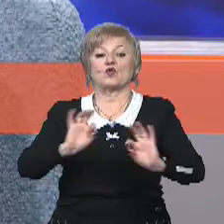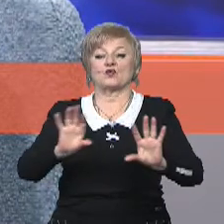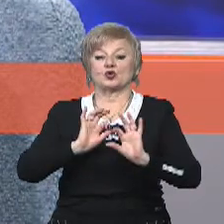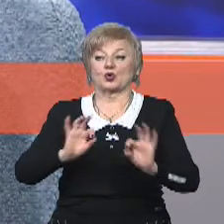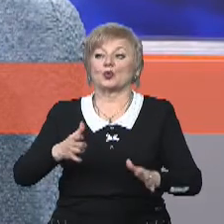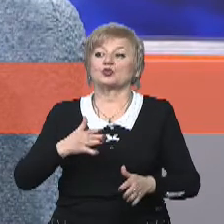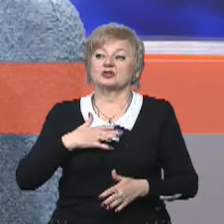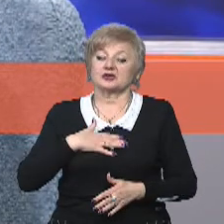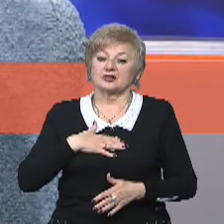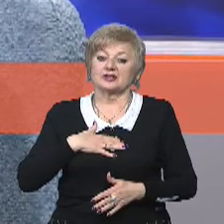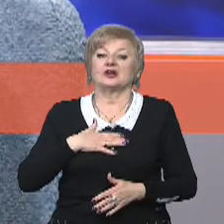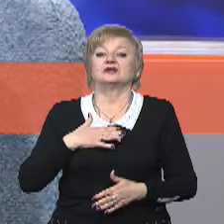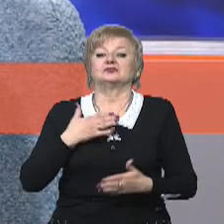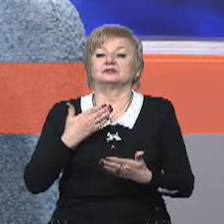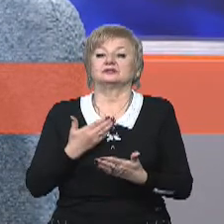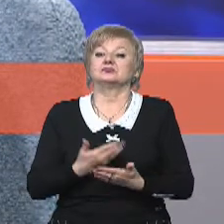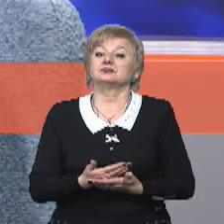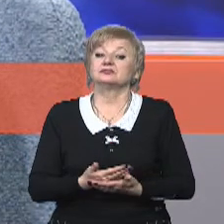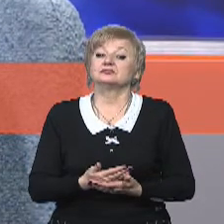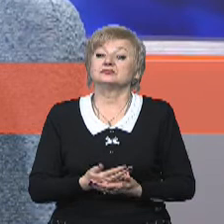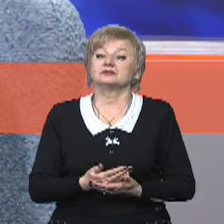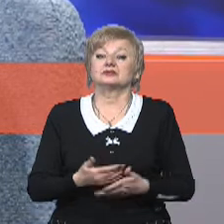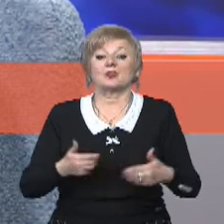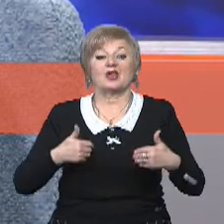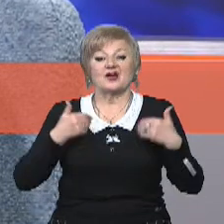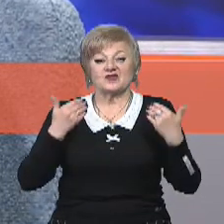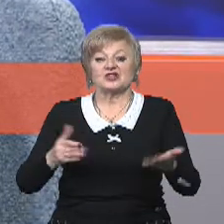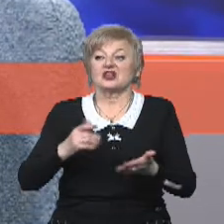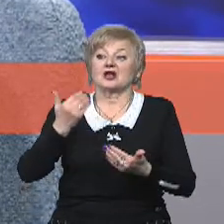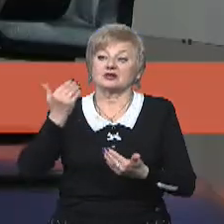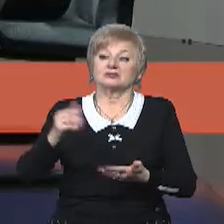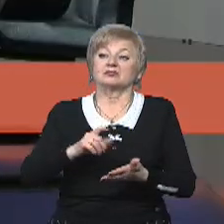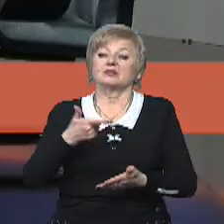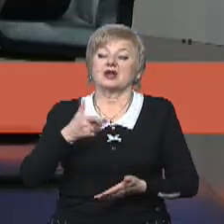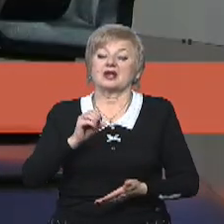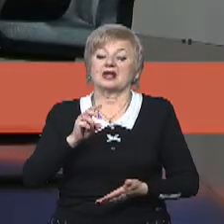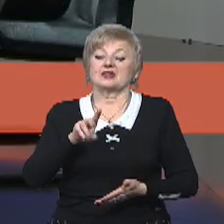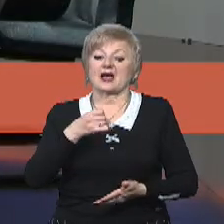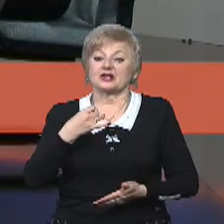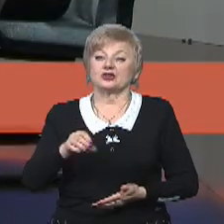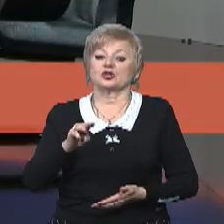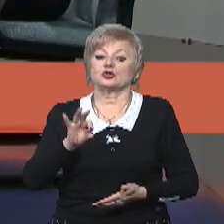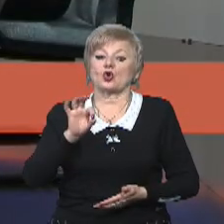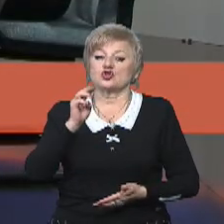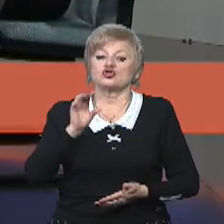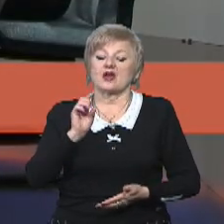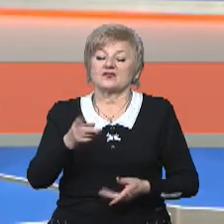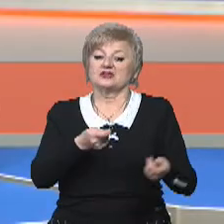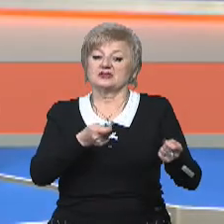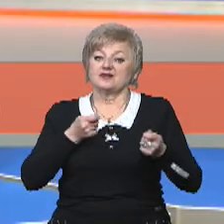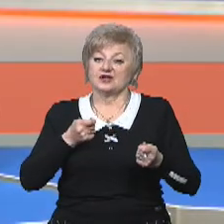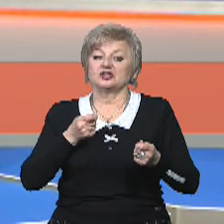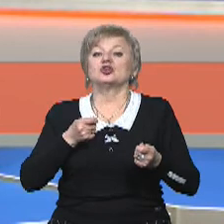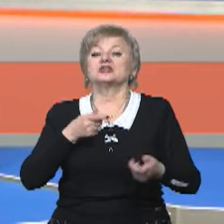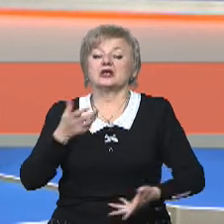нашої програми на нашому сайті. Вітаємо у нашій студії Геннадія Тощева, завідувача археологічної